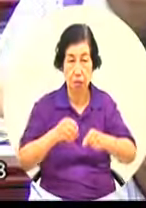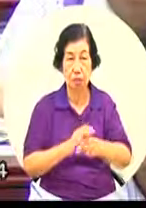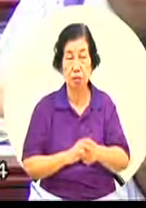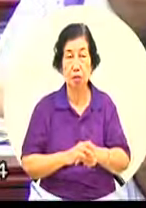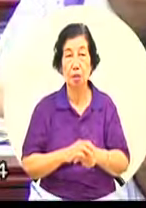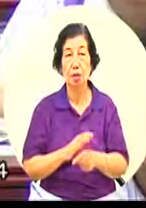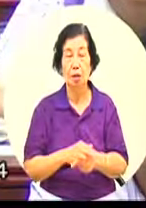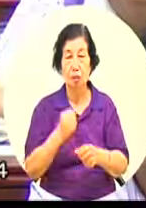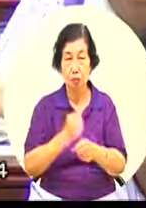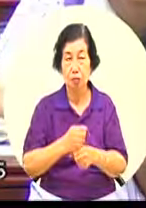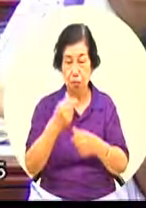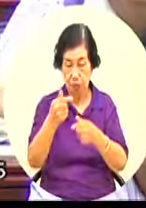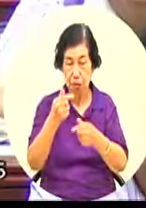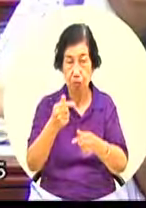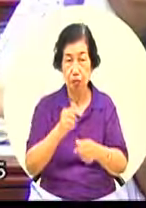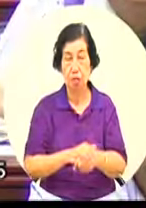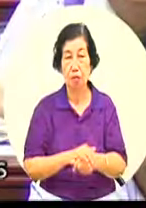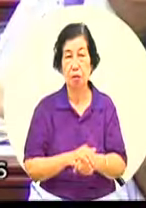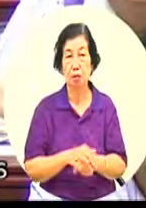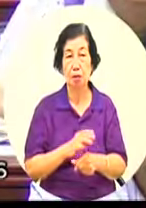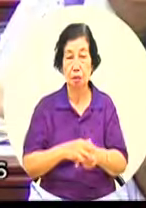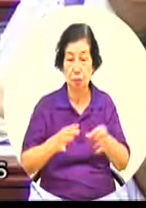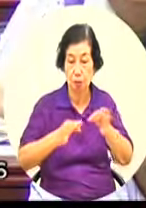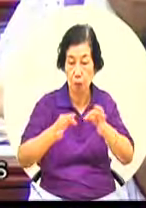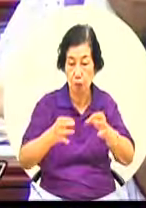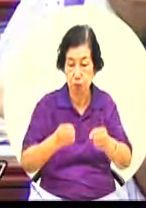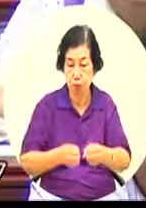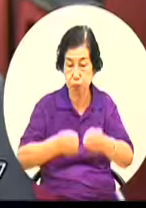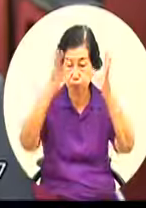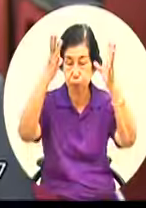楼。所以里面谈的